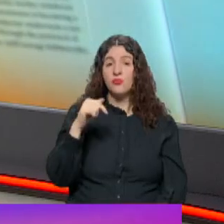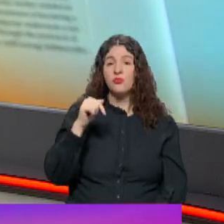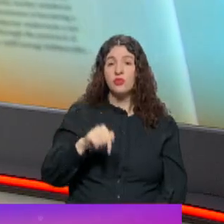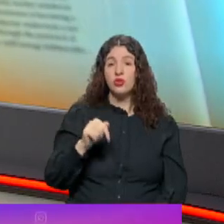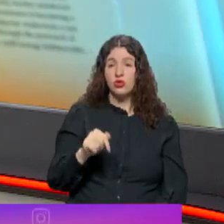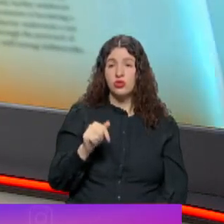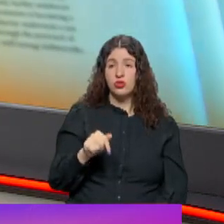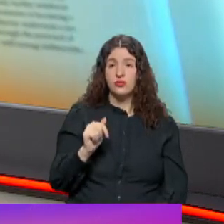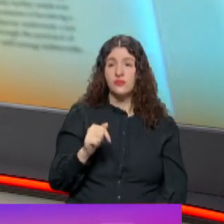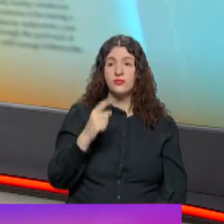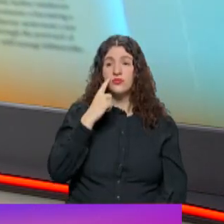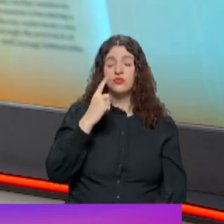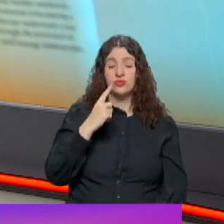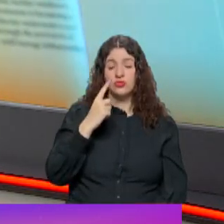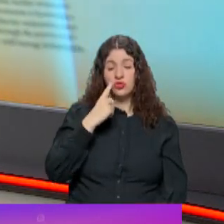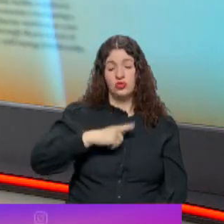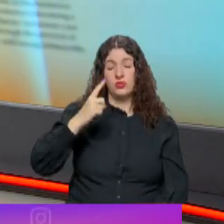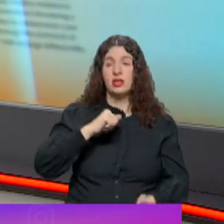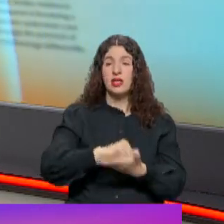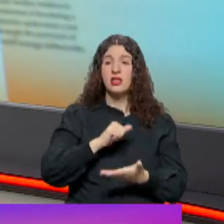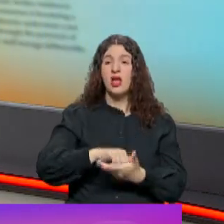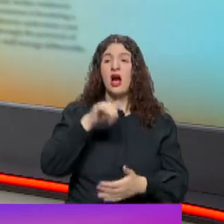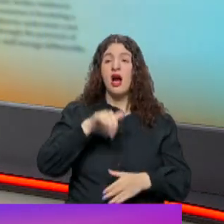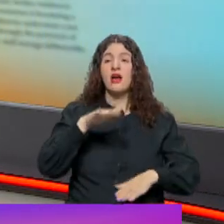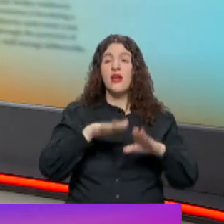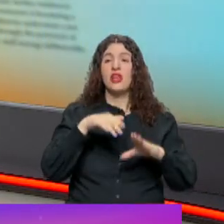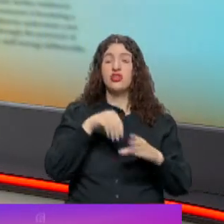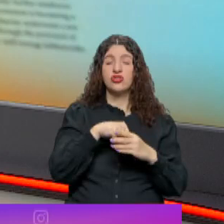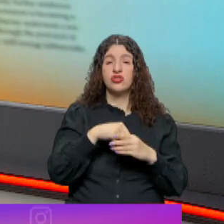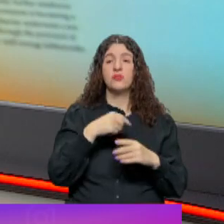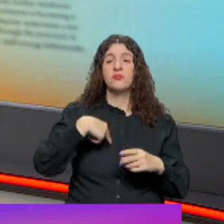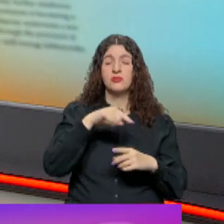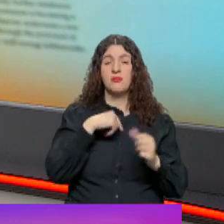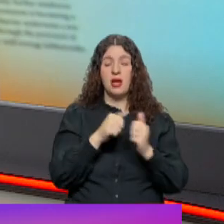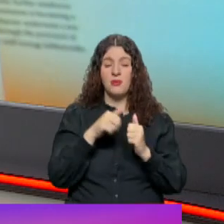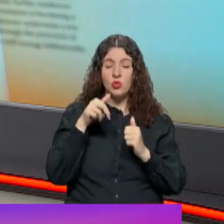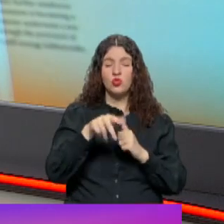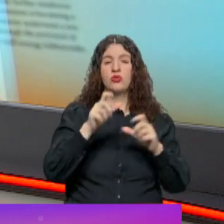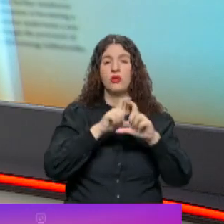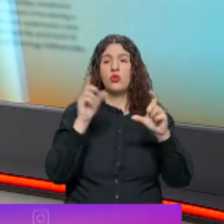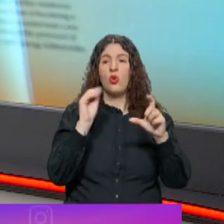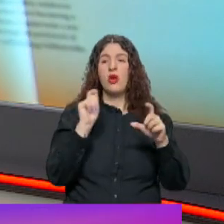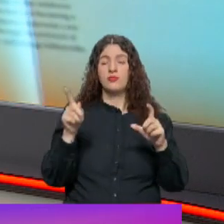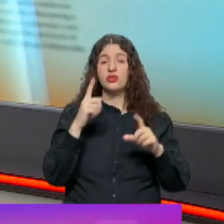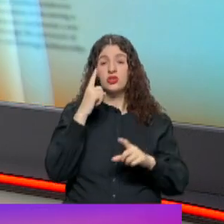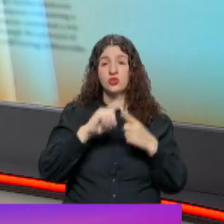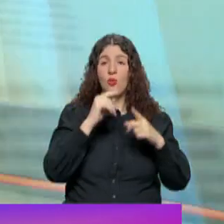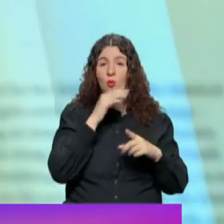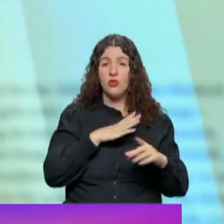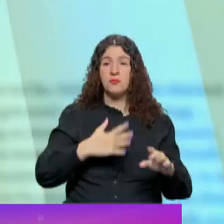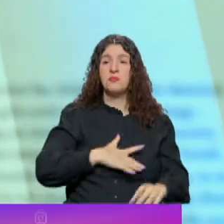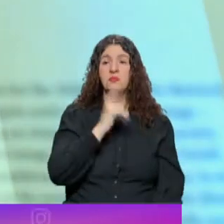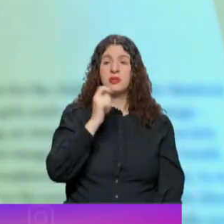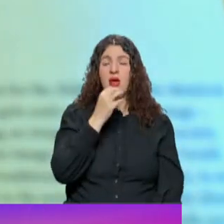Bugün Cumhuriyet Gazetesi "Hak, adalet için bizimle yürüyün" başlığını atmış Kılıçdaroğlu'nun